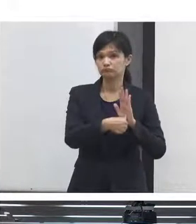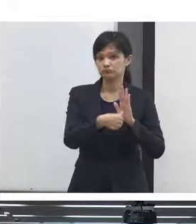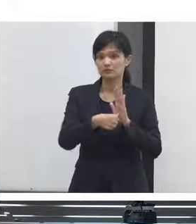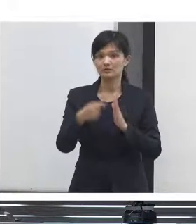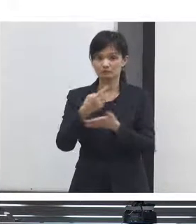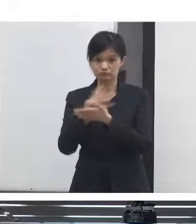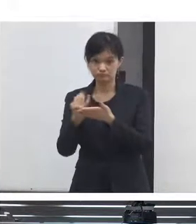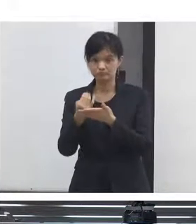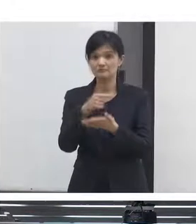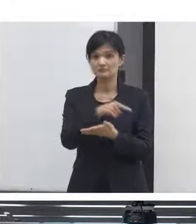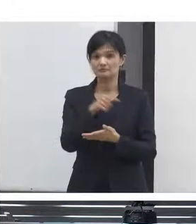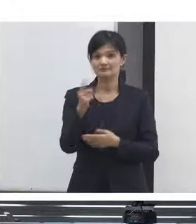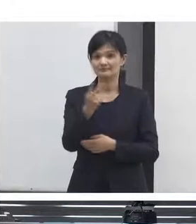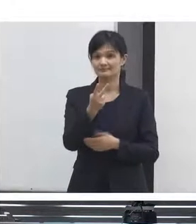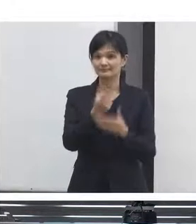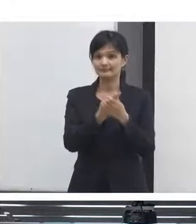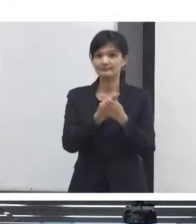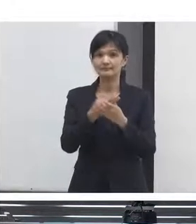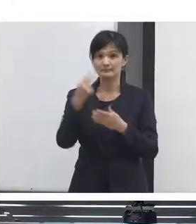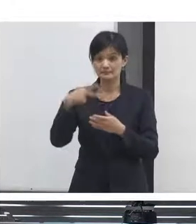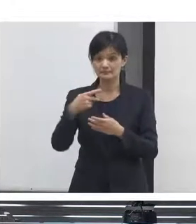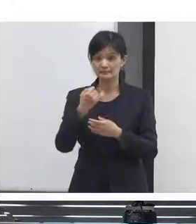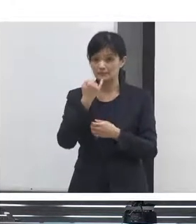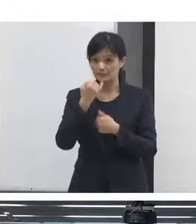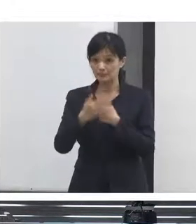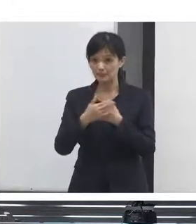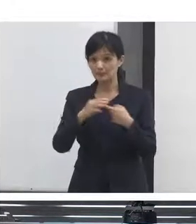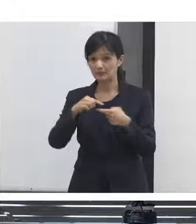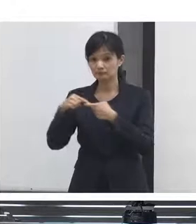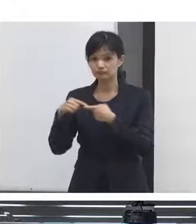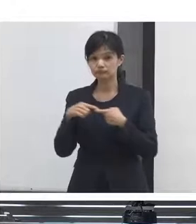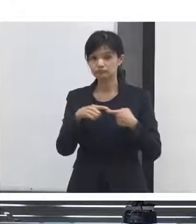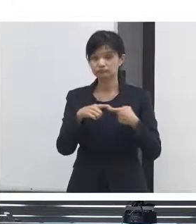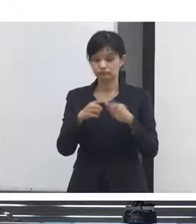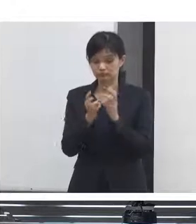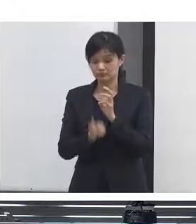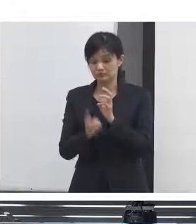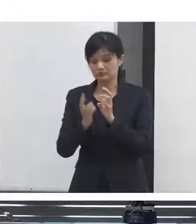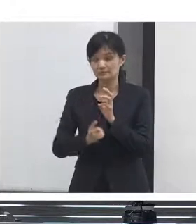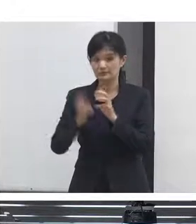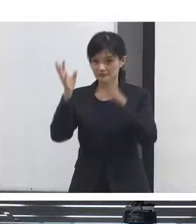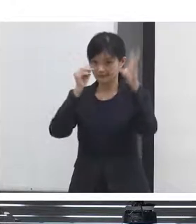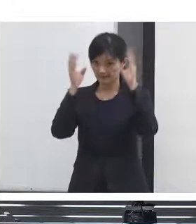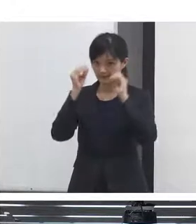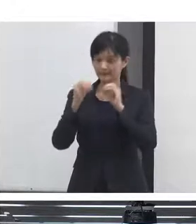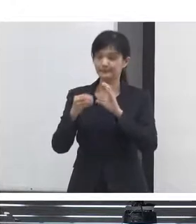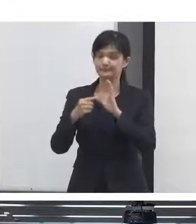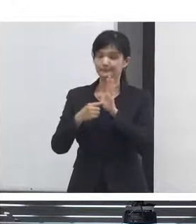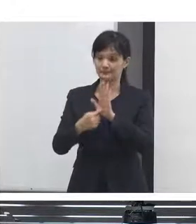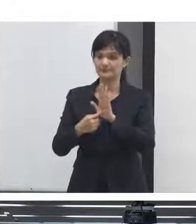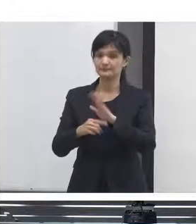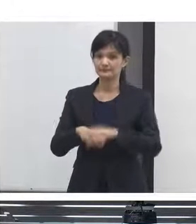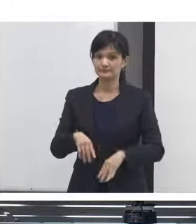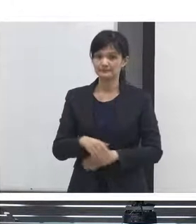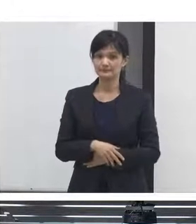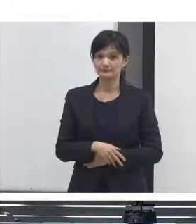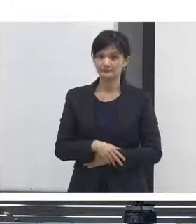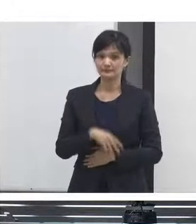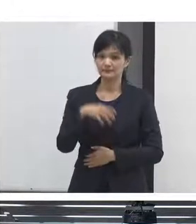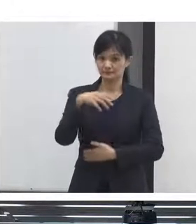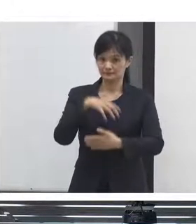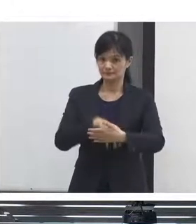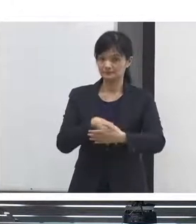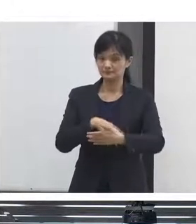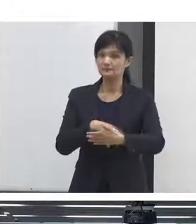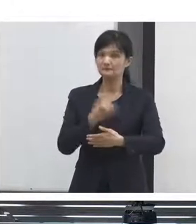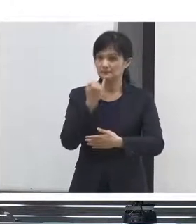is called 部分呢，就可以连接到这个农作物统一代码的详细的内容里面去。那这个内容里面当然就会描述